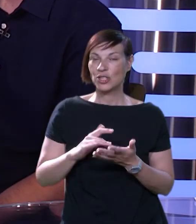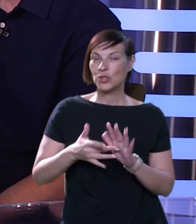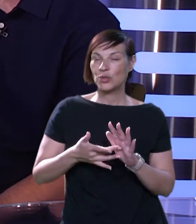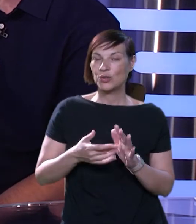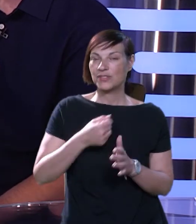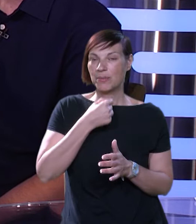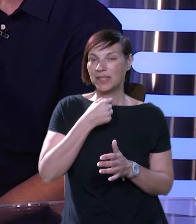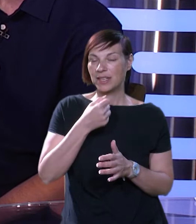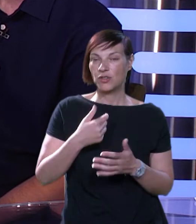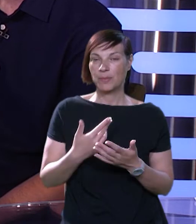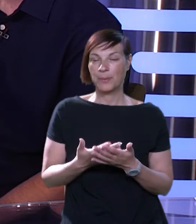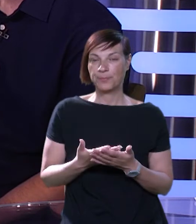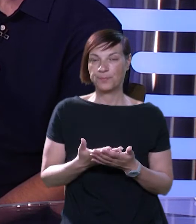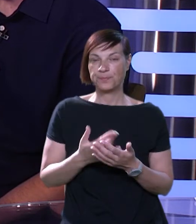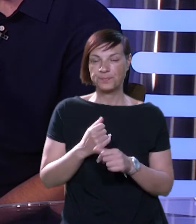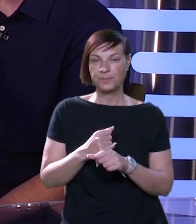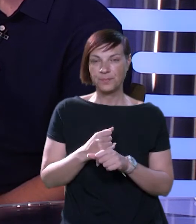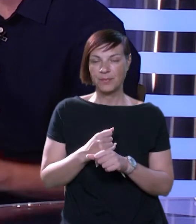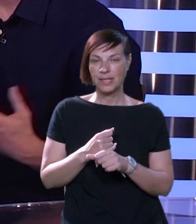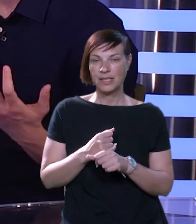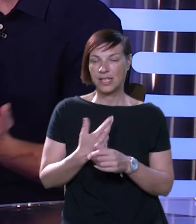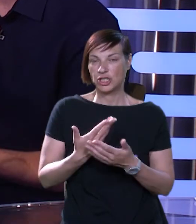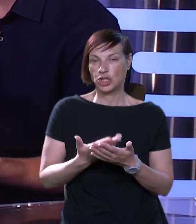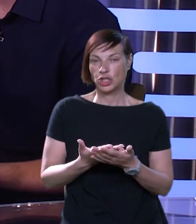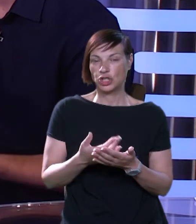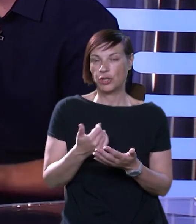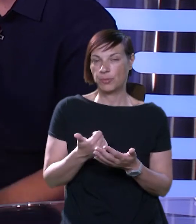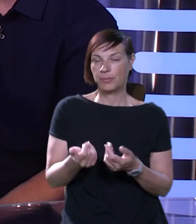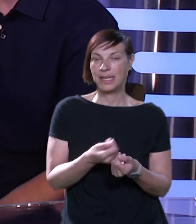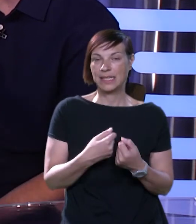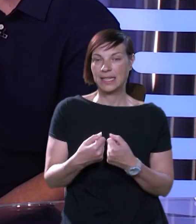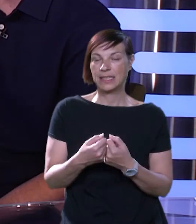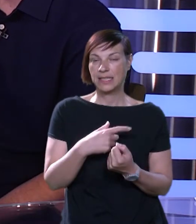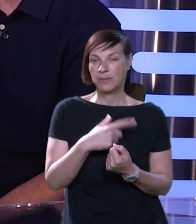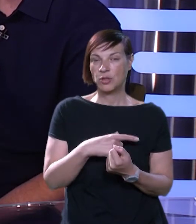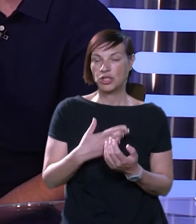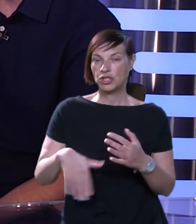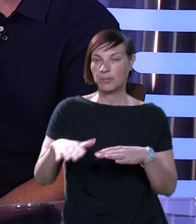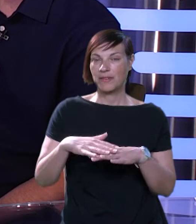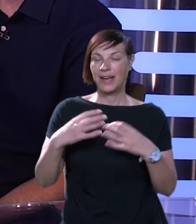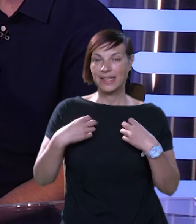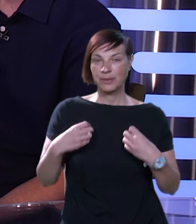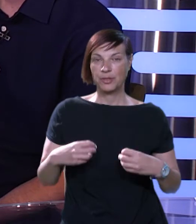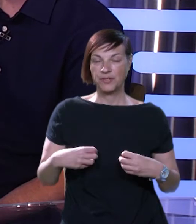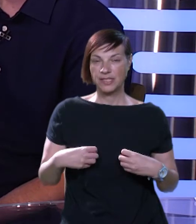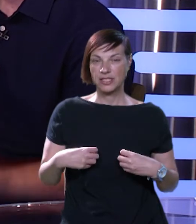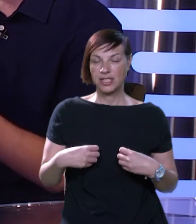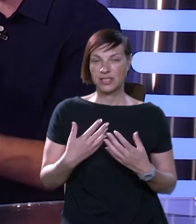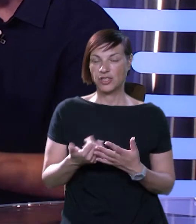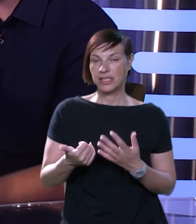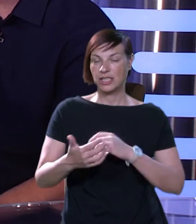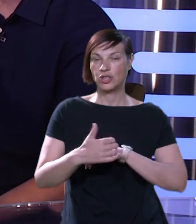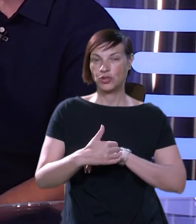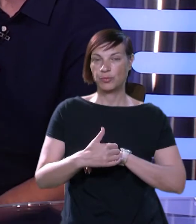tim intervjuima, je da je radio u biti s tobom jedan tim ljudi i takako velikih profesionalaca. Tu je